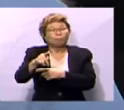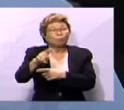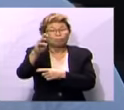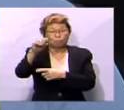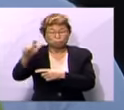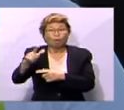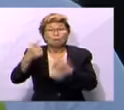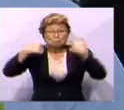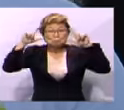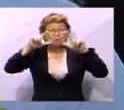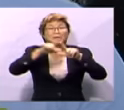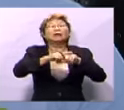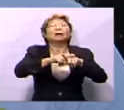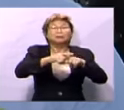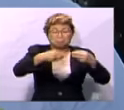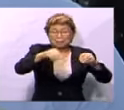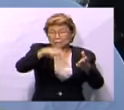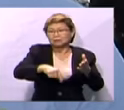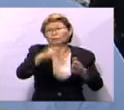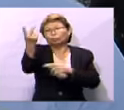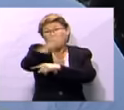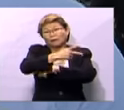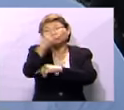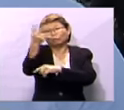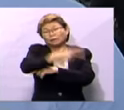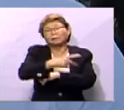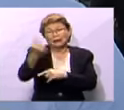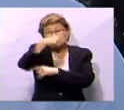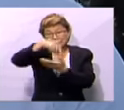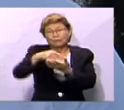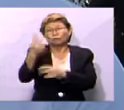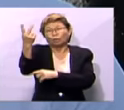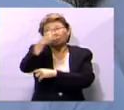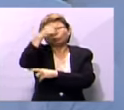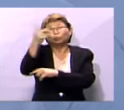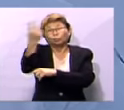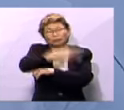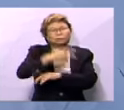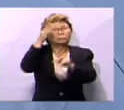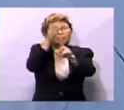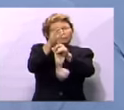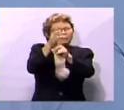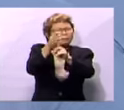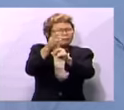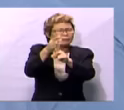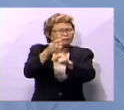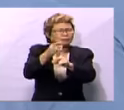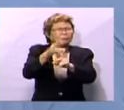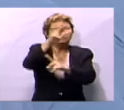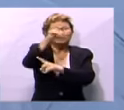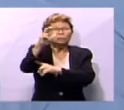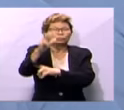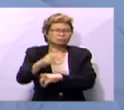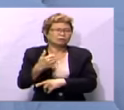dia. Untuk hari ini saja, untuk 2 hari event untuk hari ini, kita dah capai sasaran kita dalam